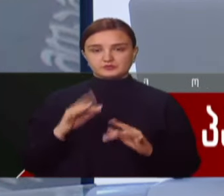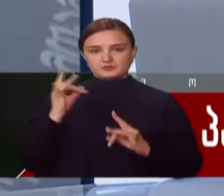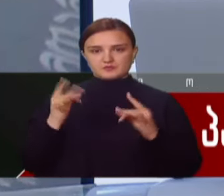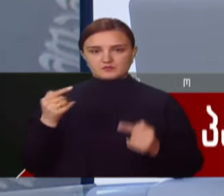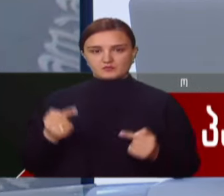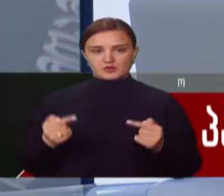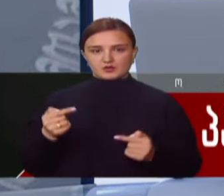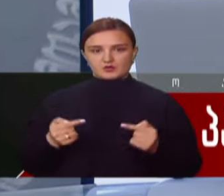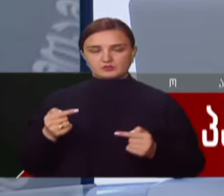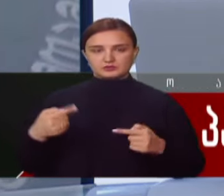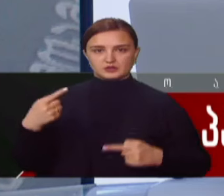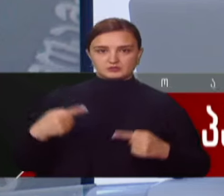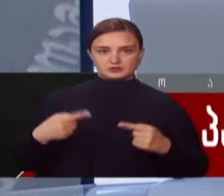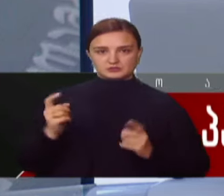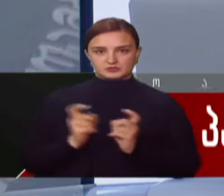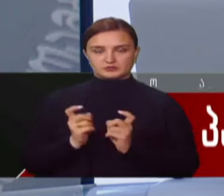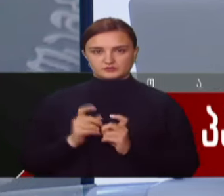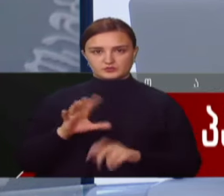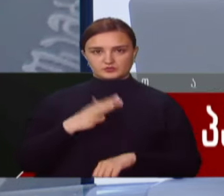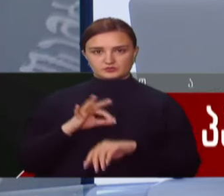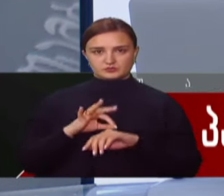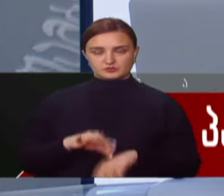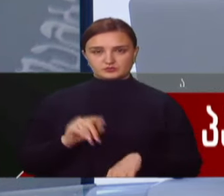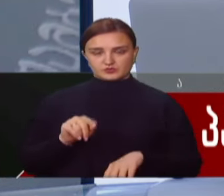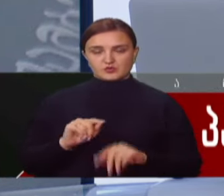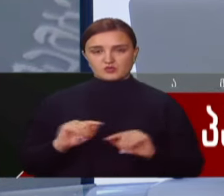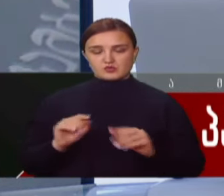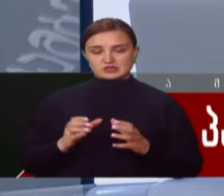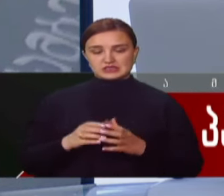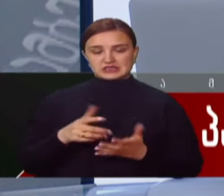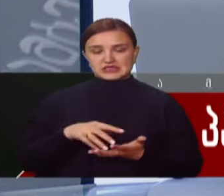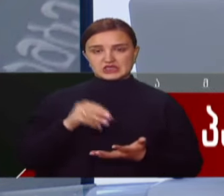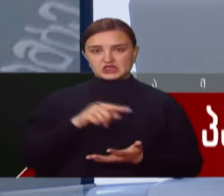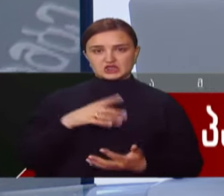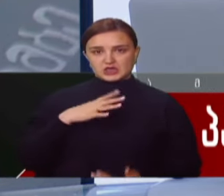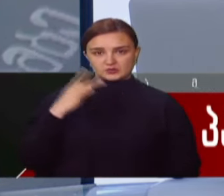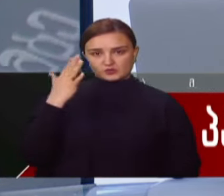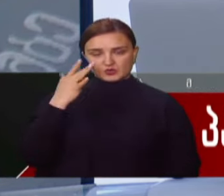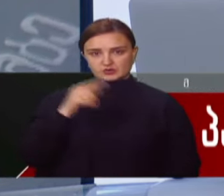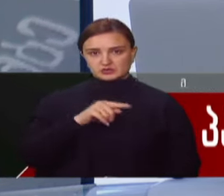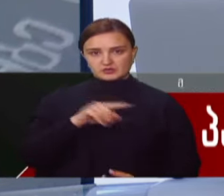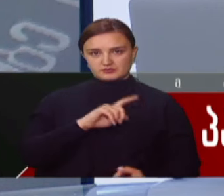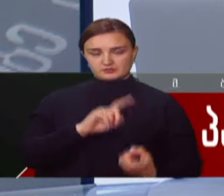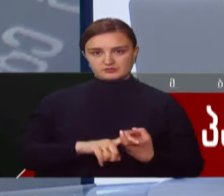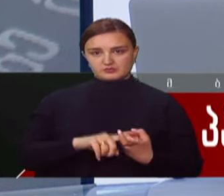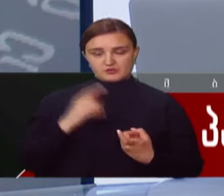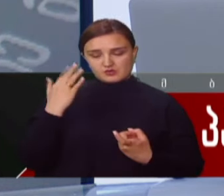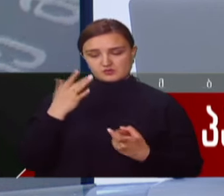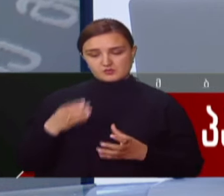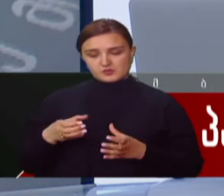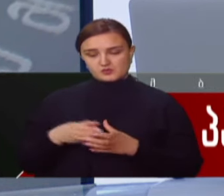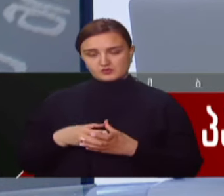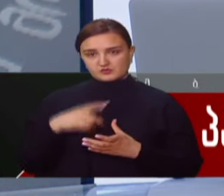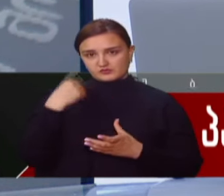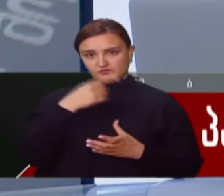hmauriani ganshada bebis de taperis perebis ponze chaiera. Opoziția girchis cano proiecte cartul iotsna bis interes hedav smartul kunce da proiecte